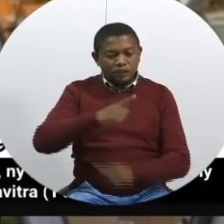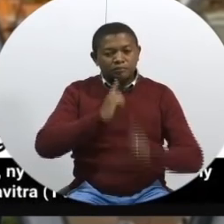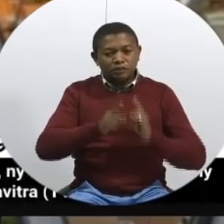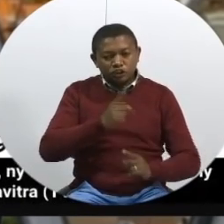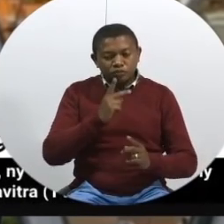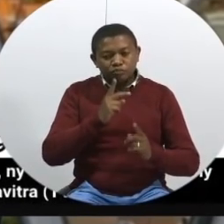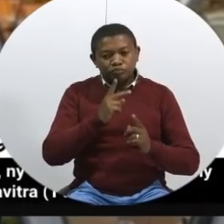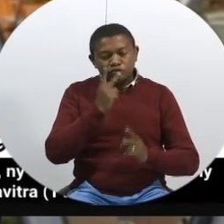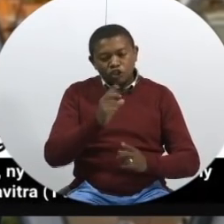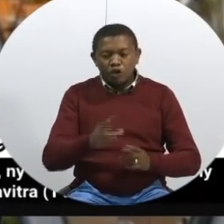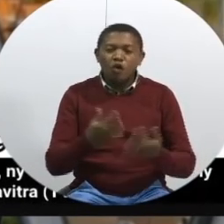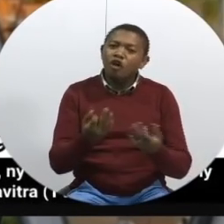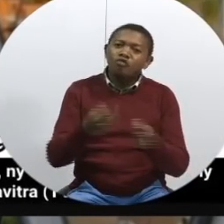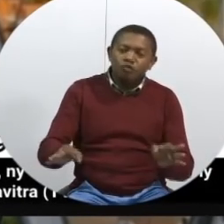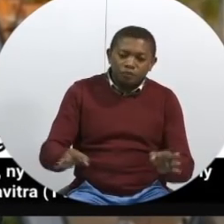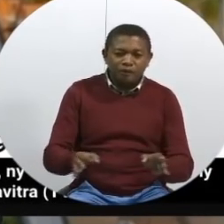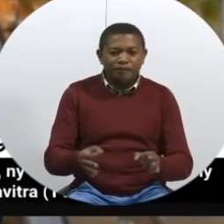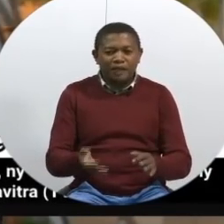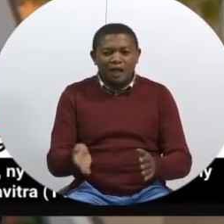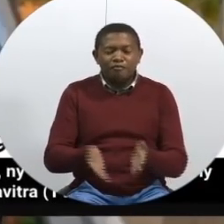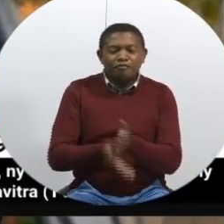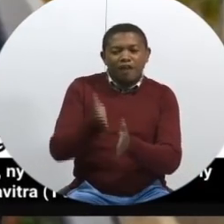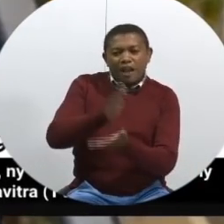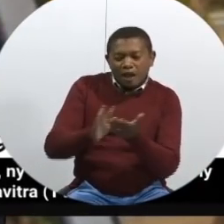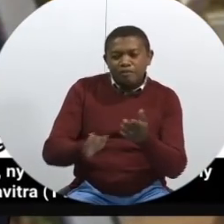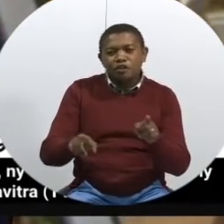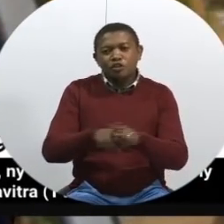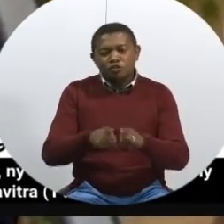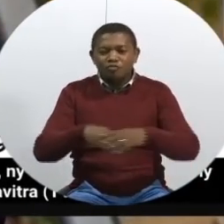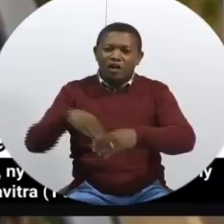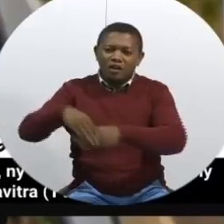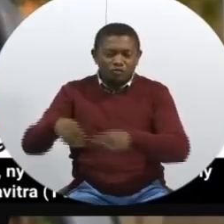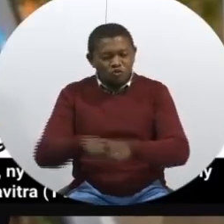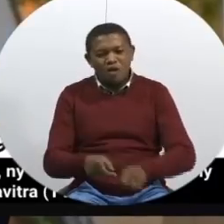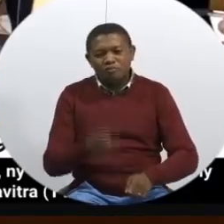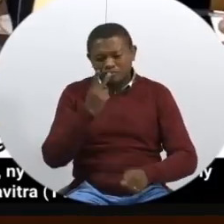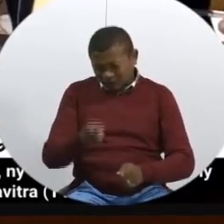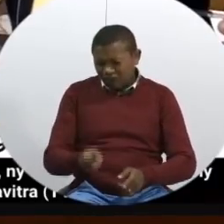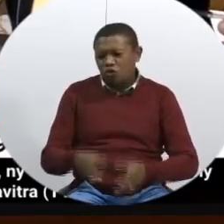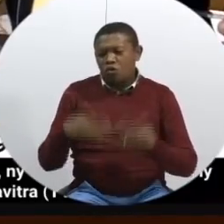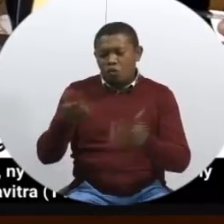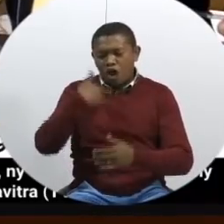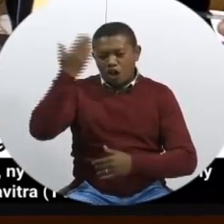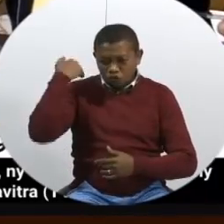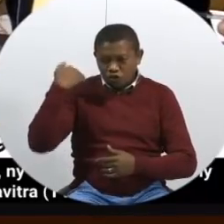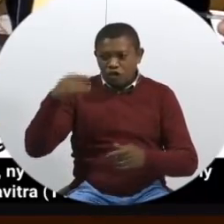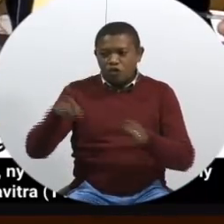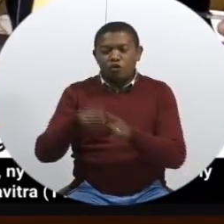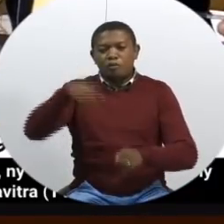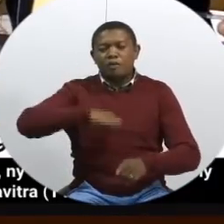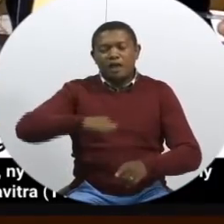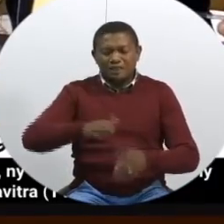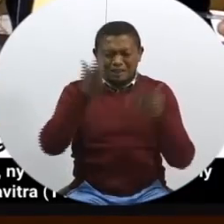ny fomba ahafahana manapy mifanampy mifametanana sy mitsinjo ny vahoaka ho an'ireo zay